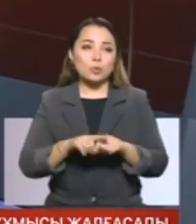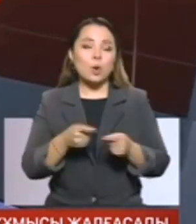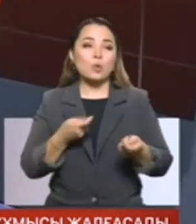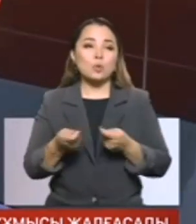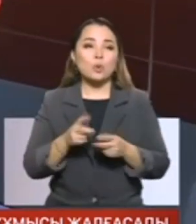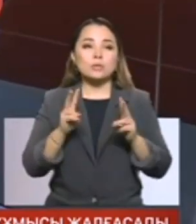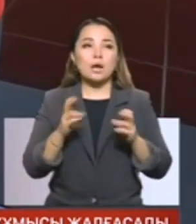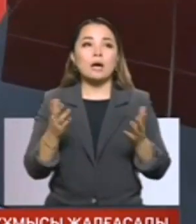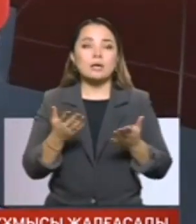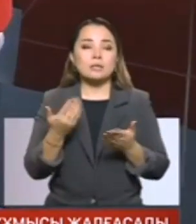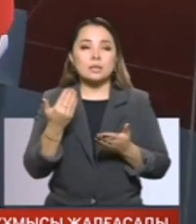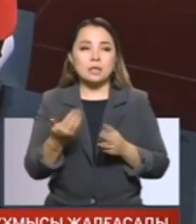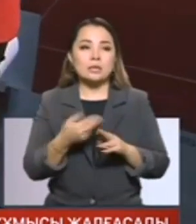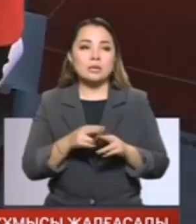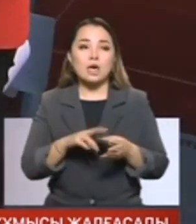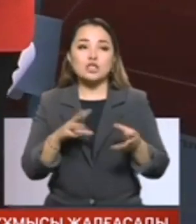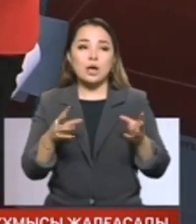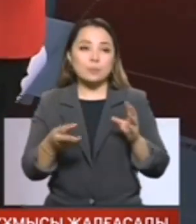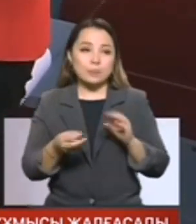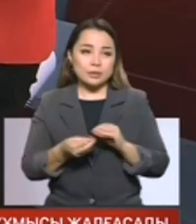рөлі жайында айта өтсеңіз. Жалпы